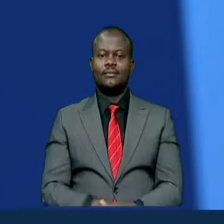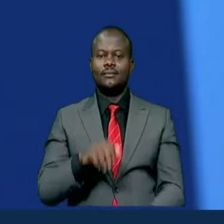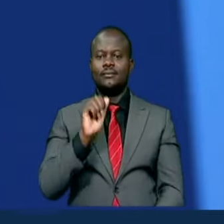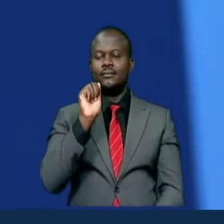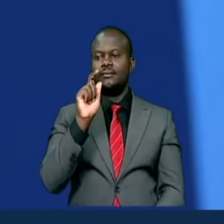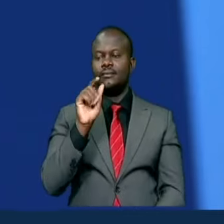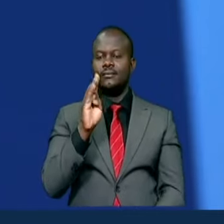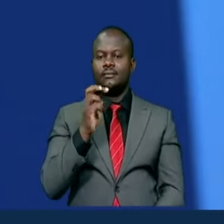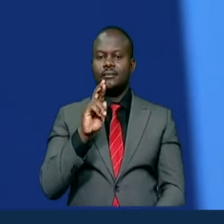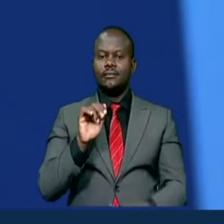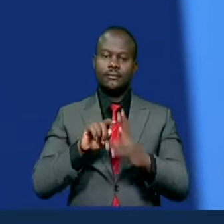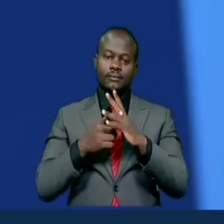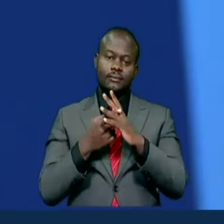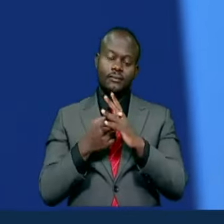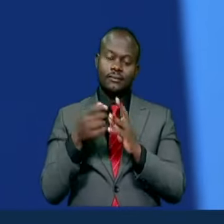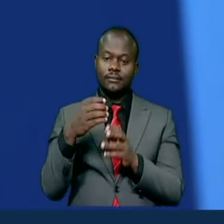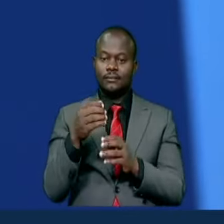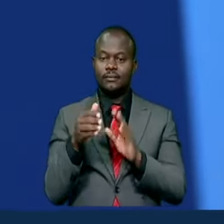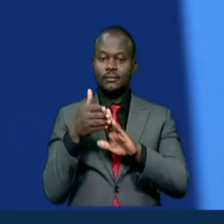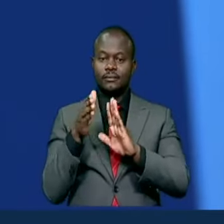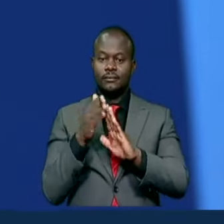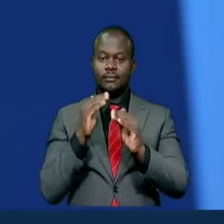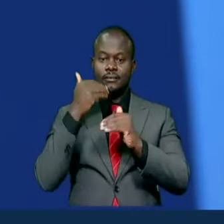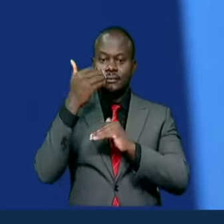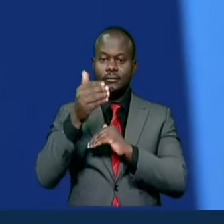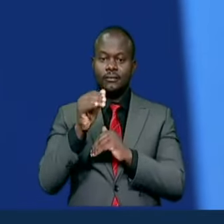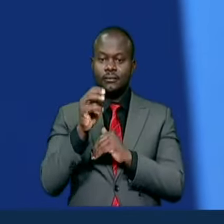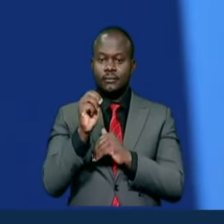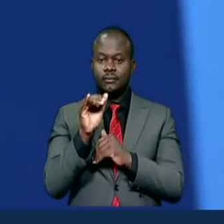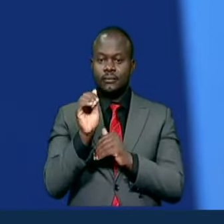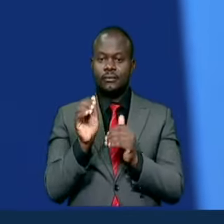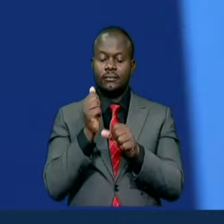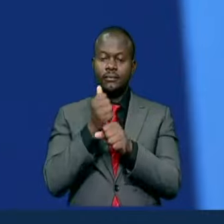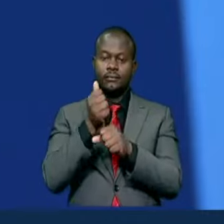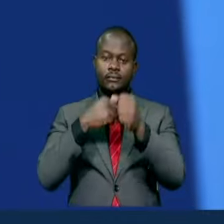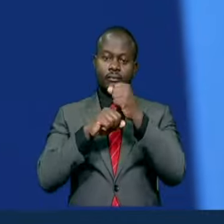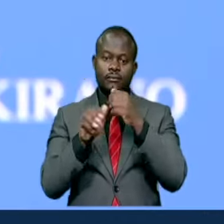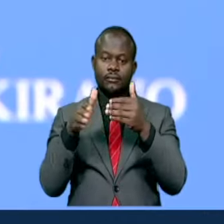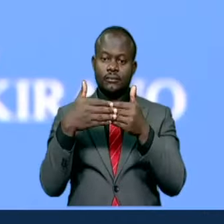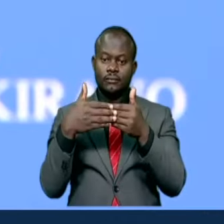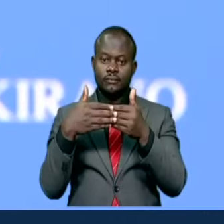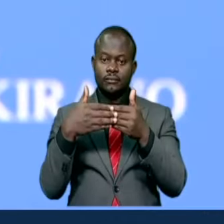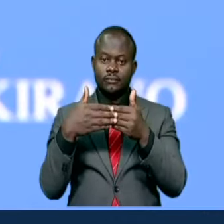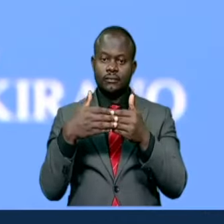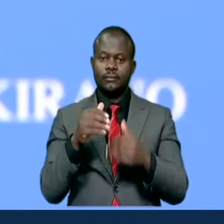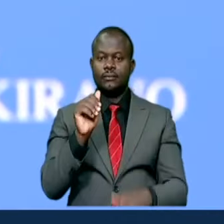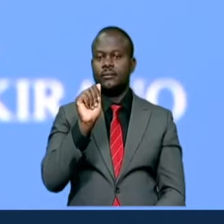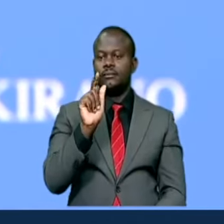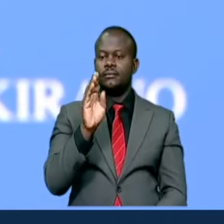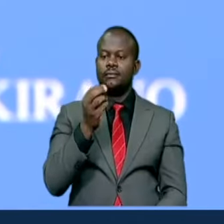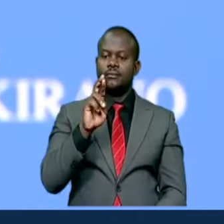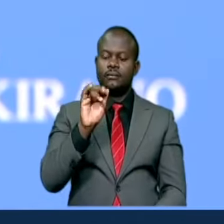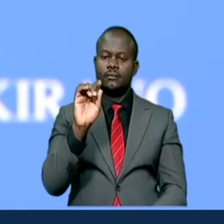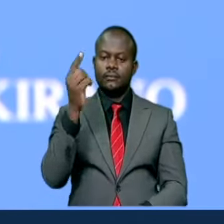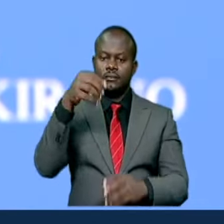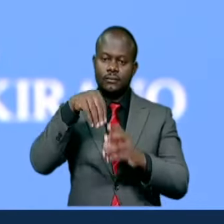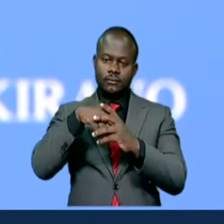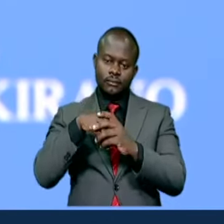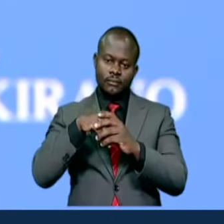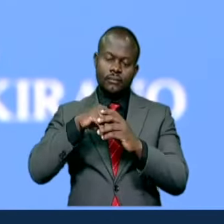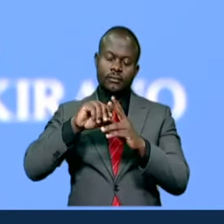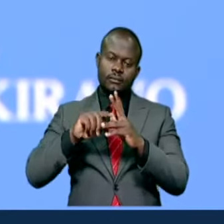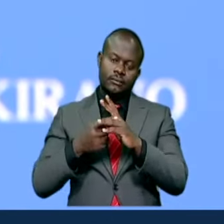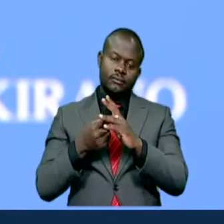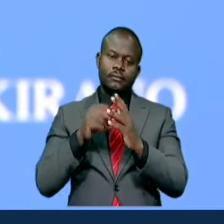vuba vuba nyuma yuko Jumia yakoraga ibyo bikorwa yari ifunze mu Rwanda. Albert Munyabugingo umwe mu bashinze ikigo vuba